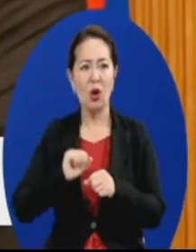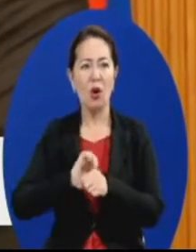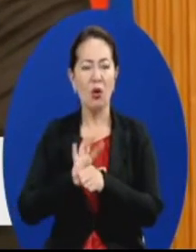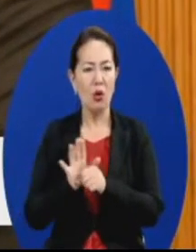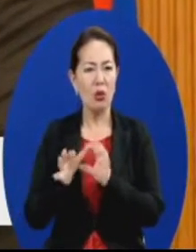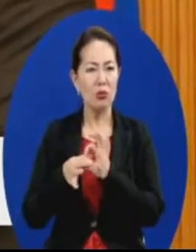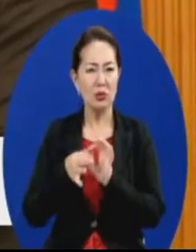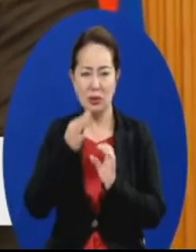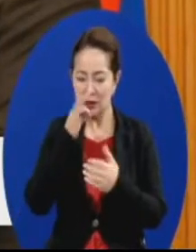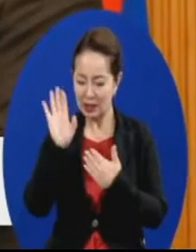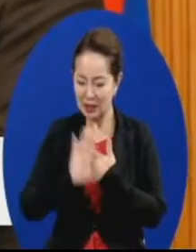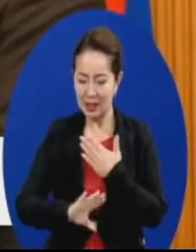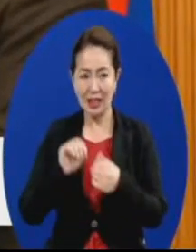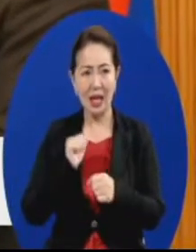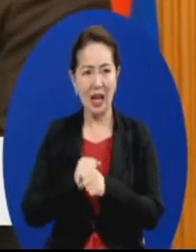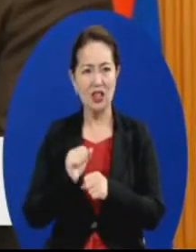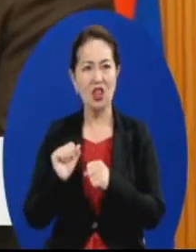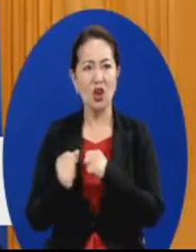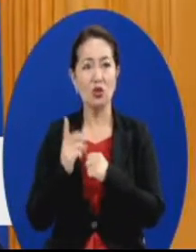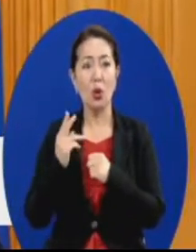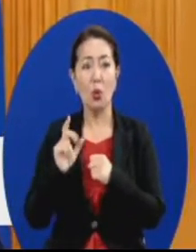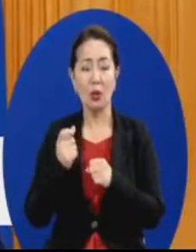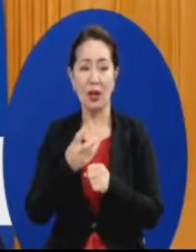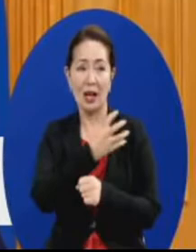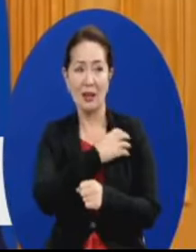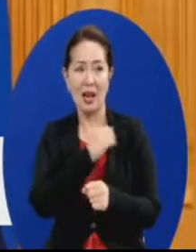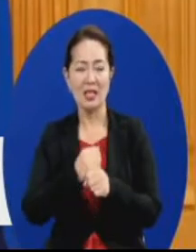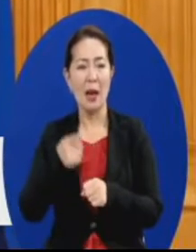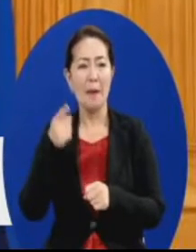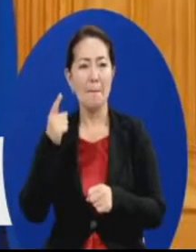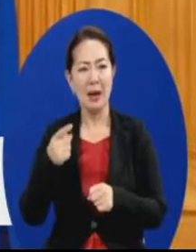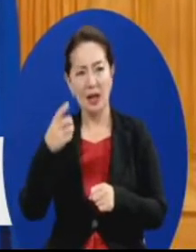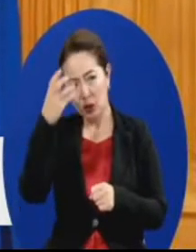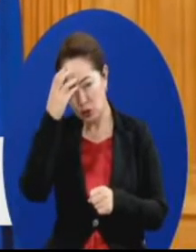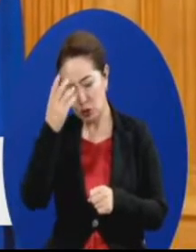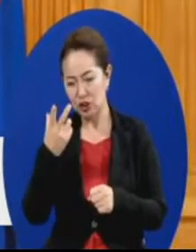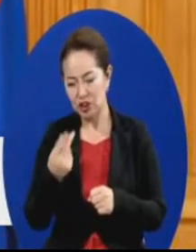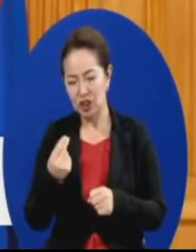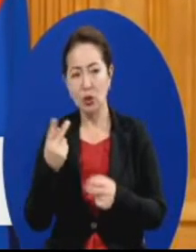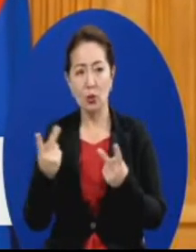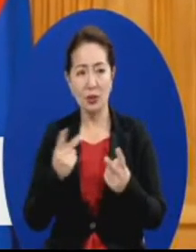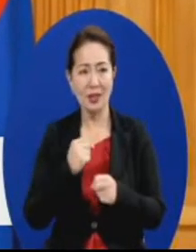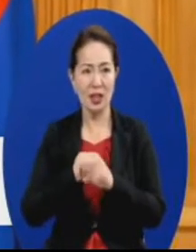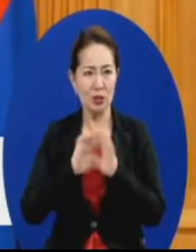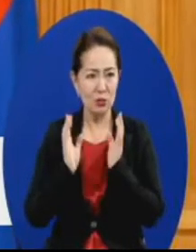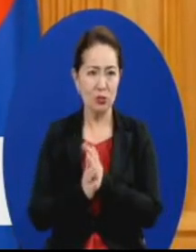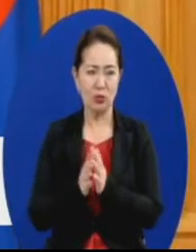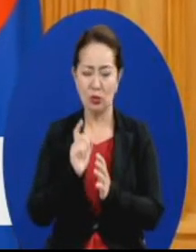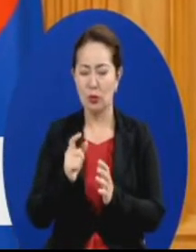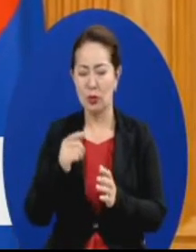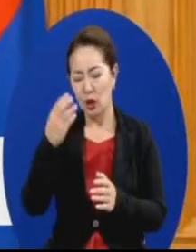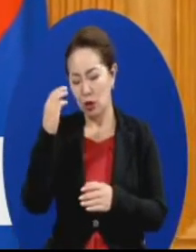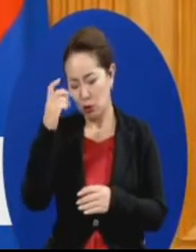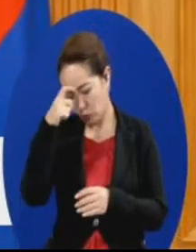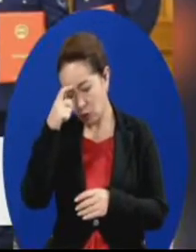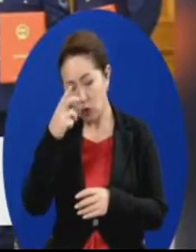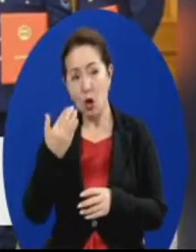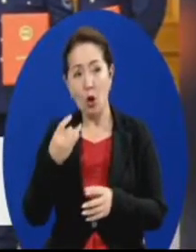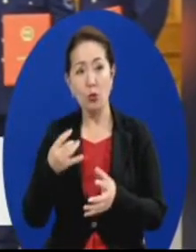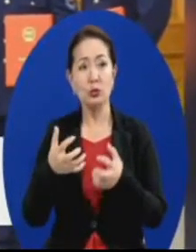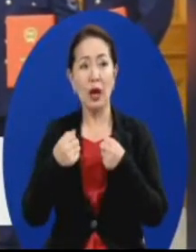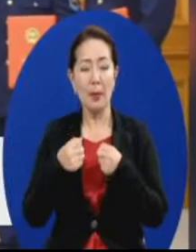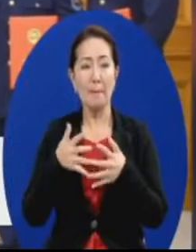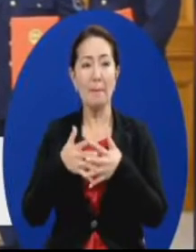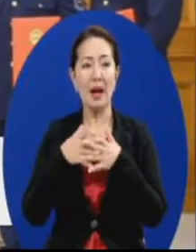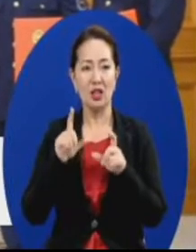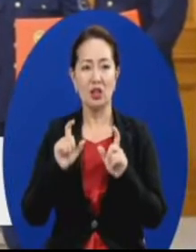COVID-19-ийн халдвараас урдчин сэргийлэх ажилд онцгой үүрэг хүлээн ажиллаж байгаа 1000 гаруй төрийн жинхэнэ болон үйлчлэгний албан хаагчдад түрээслээд өмчлөх